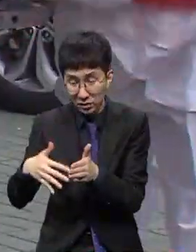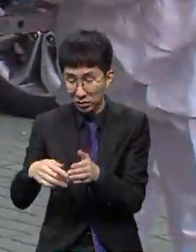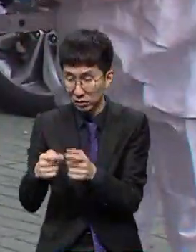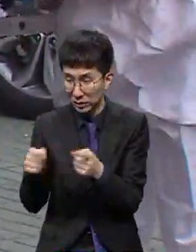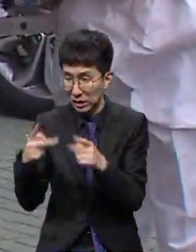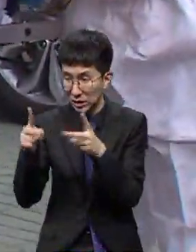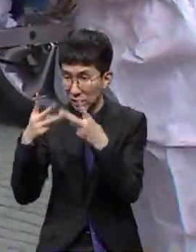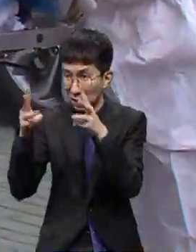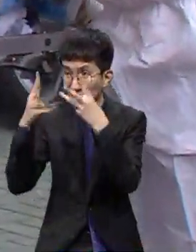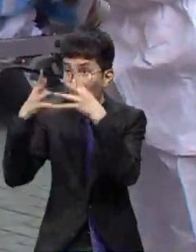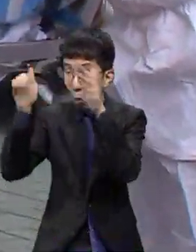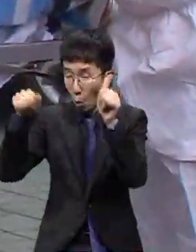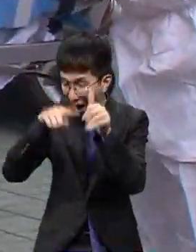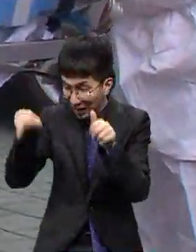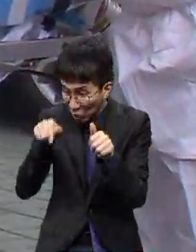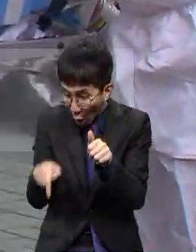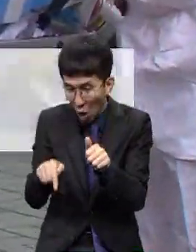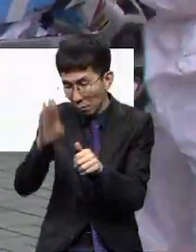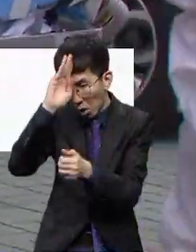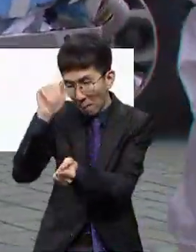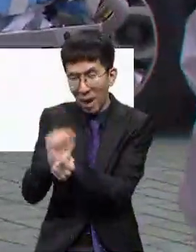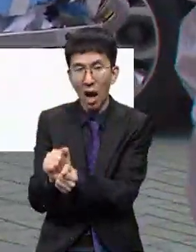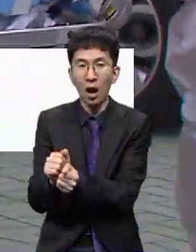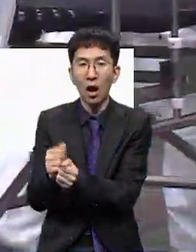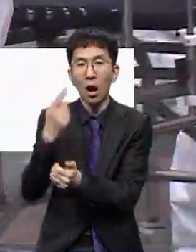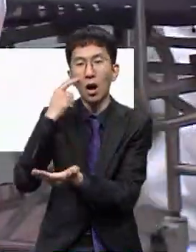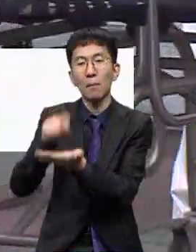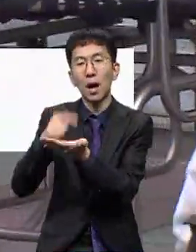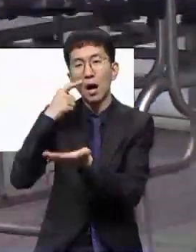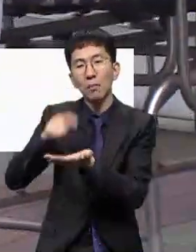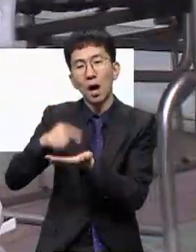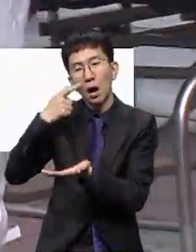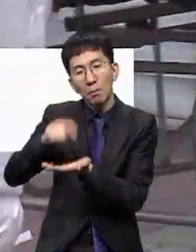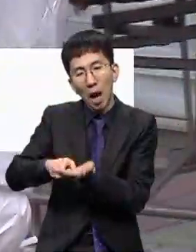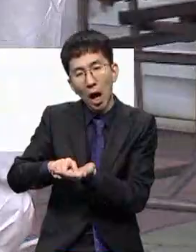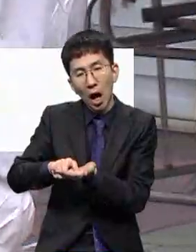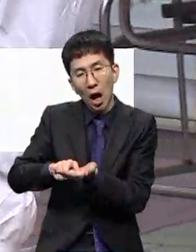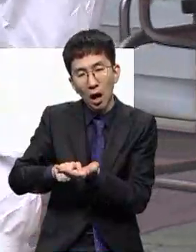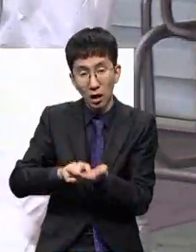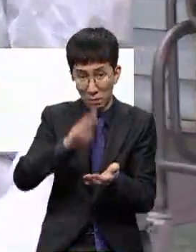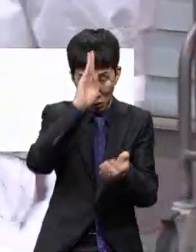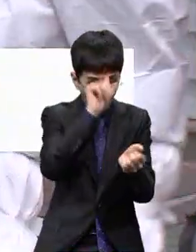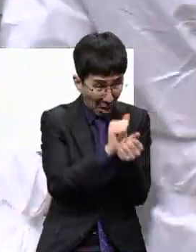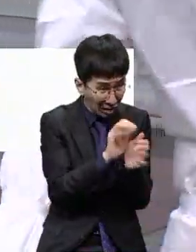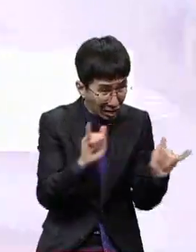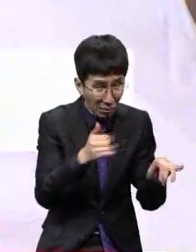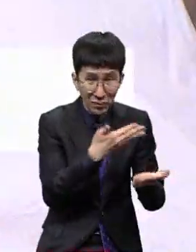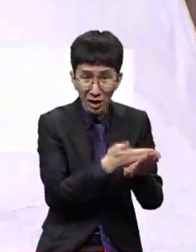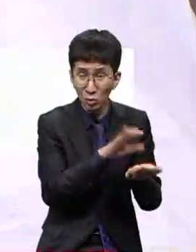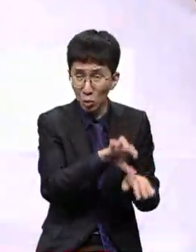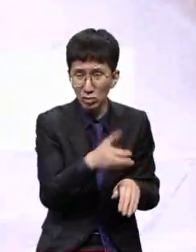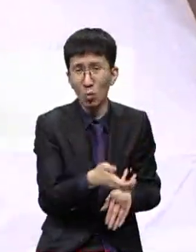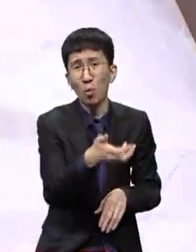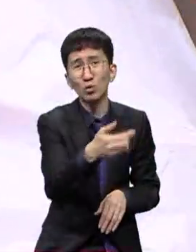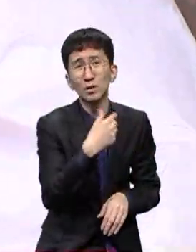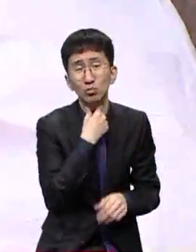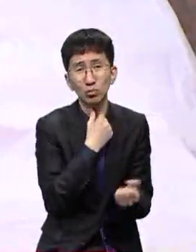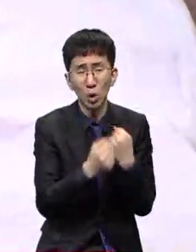모두에서 신규 감염자가 나왔습니다. 확진자를 다른 치료시설로 옮기려 해도 병상이 없는